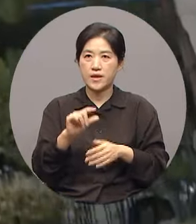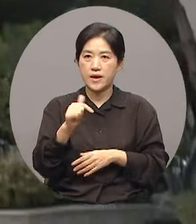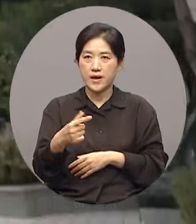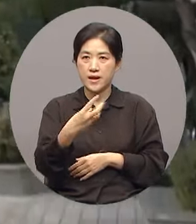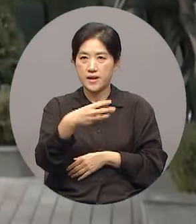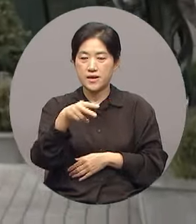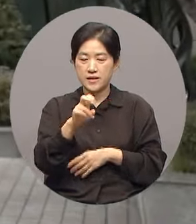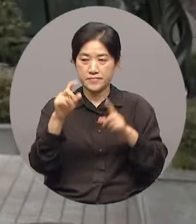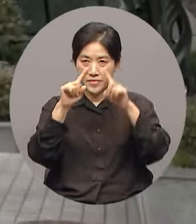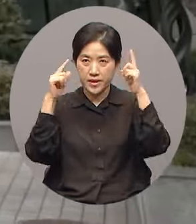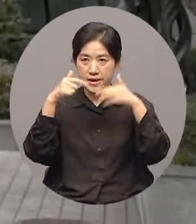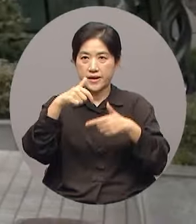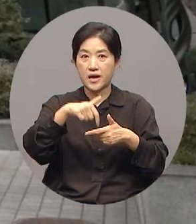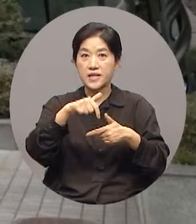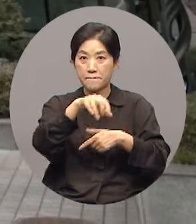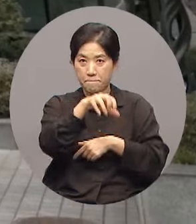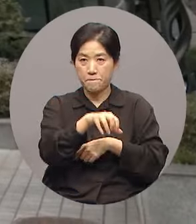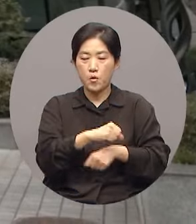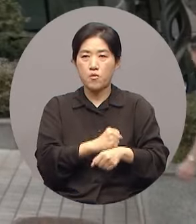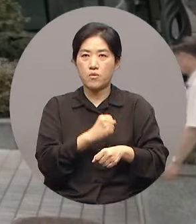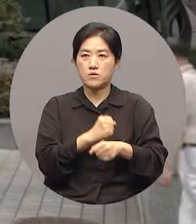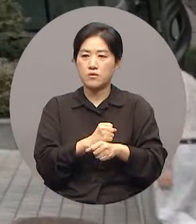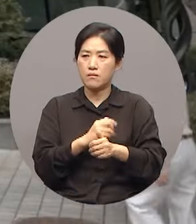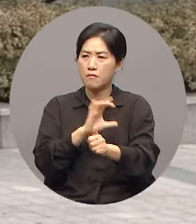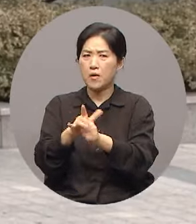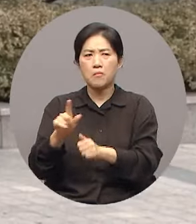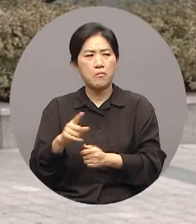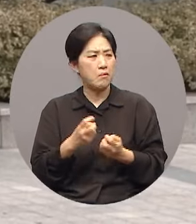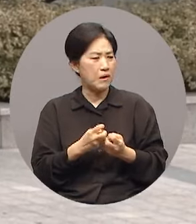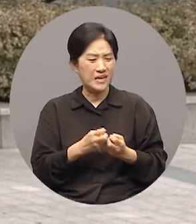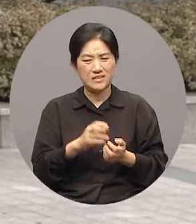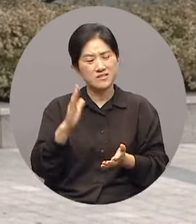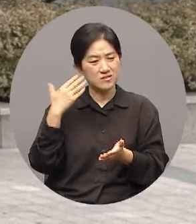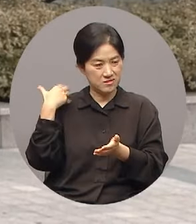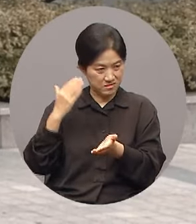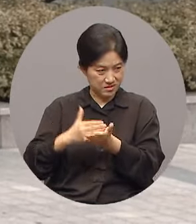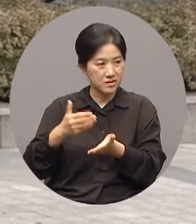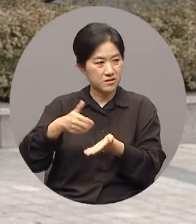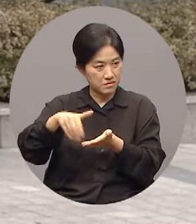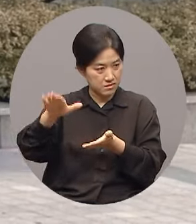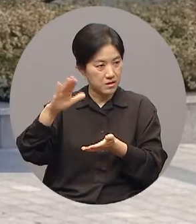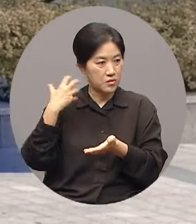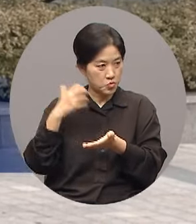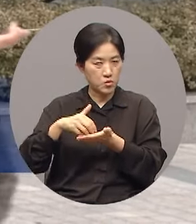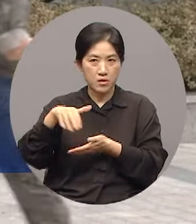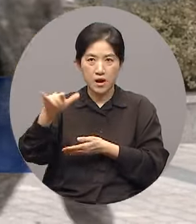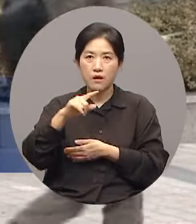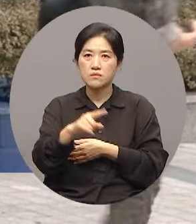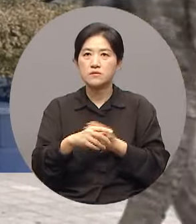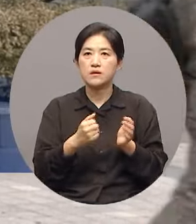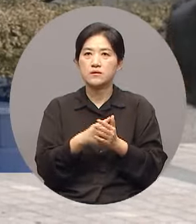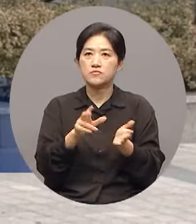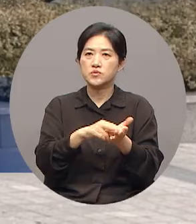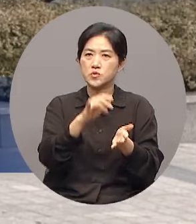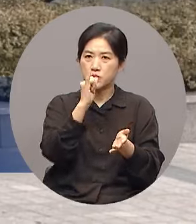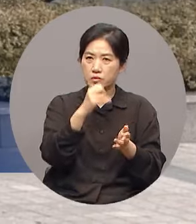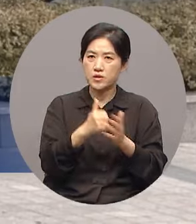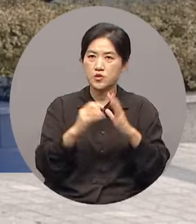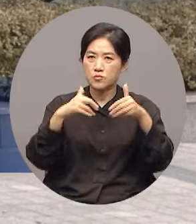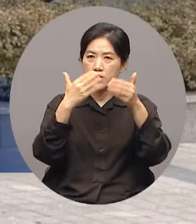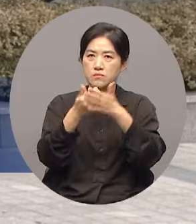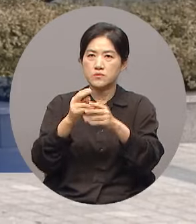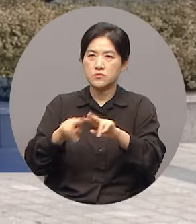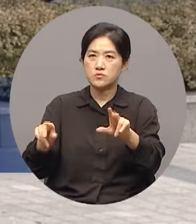군들에게 무슨 일을 맡길지 몰라 돌려보내는 걸 검토중입니다 문제가 좀 있는지 국방부에서 그 취소